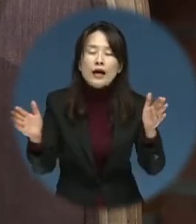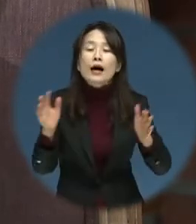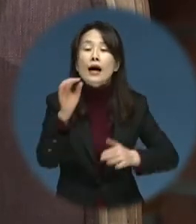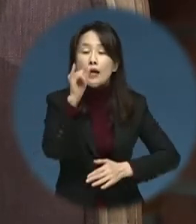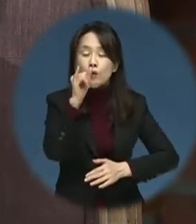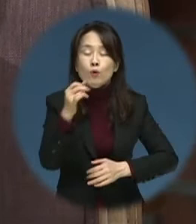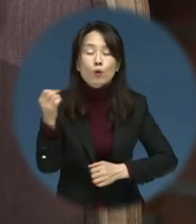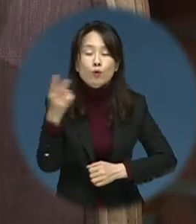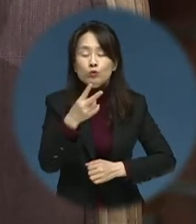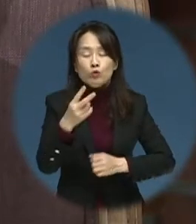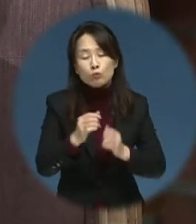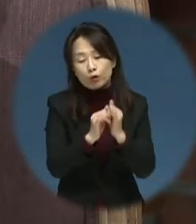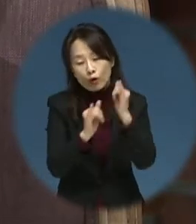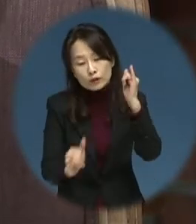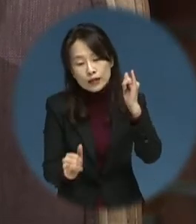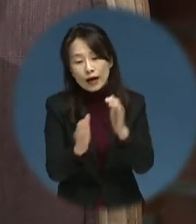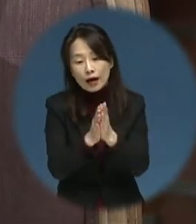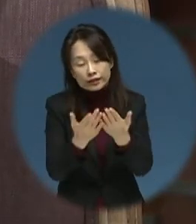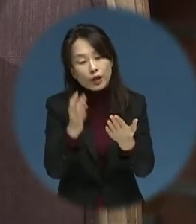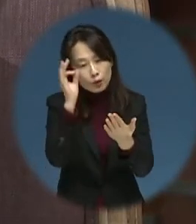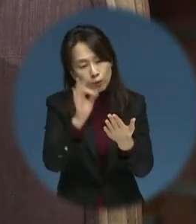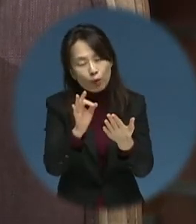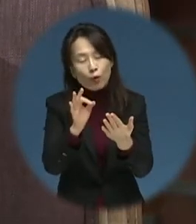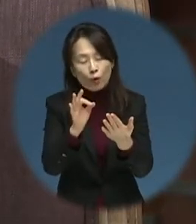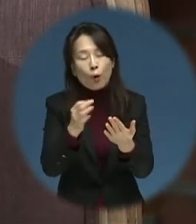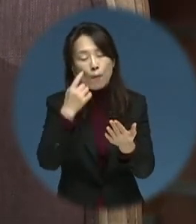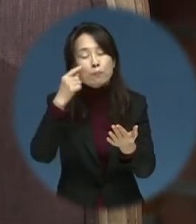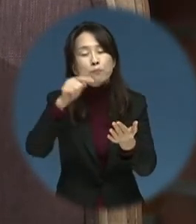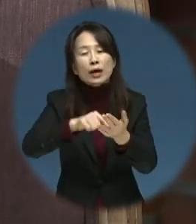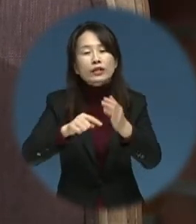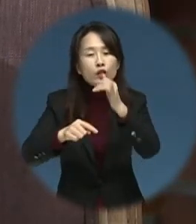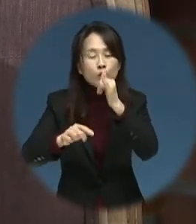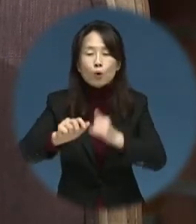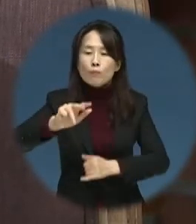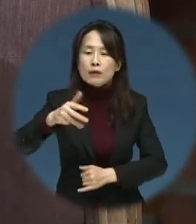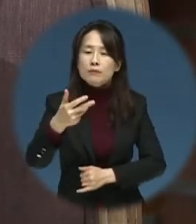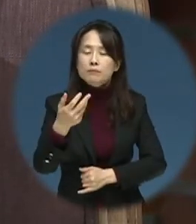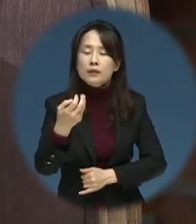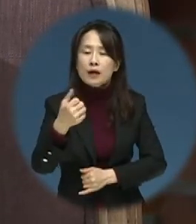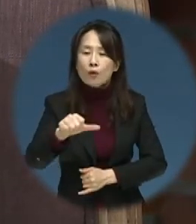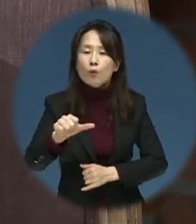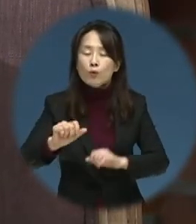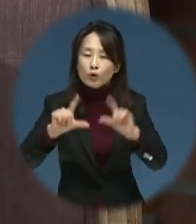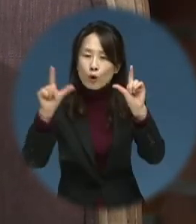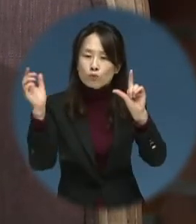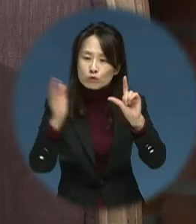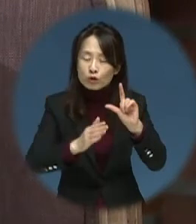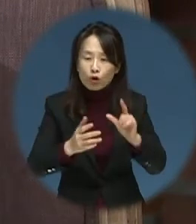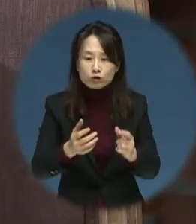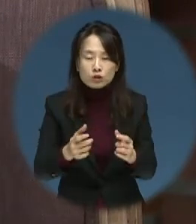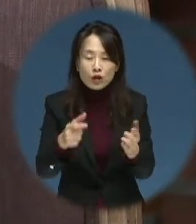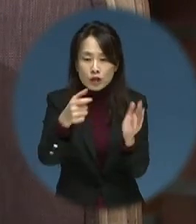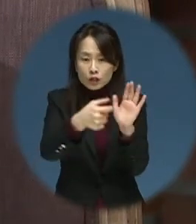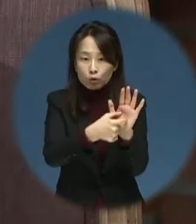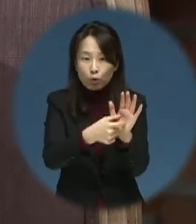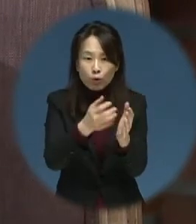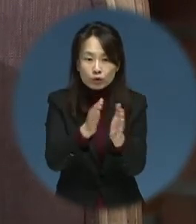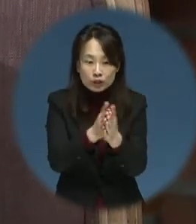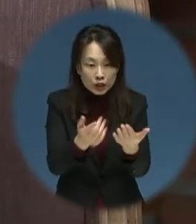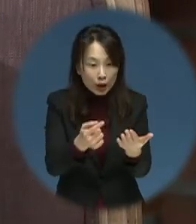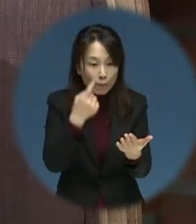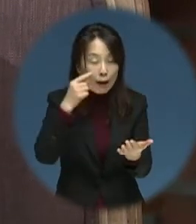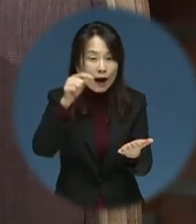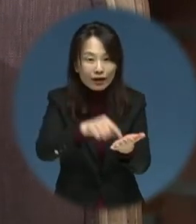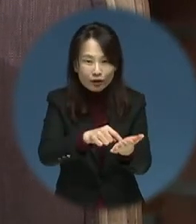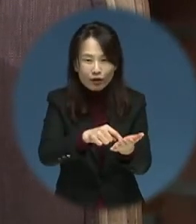인류학적, 민속학적 자료가 있고 이제 845년부터는 문헌이, 기록문헌이 나타나면서 예. 굉장히 그